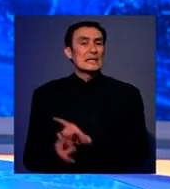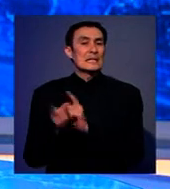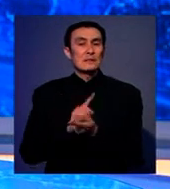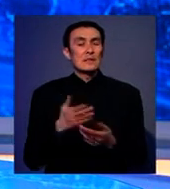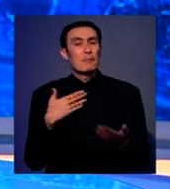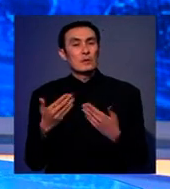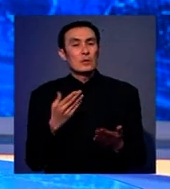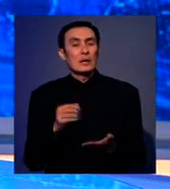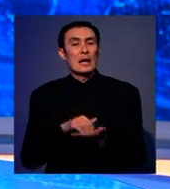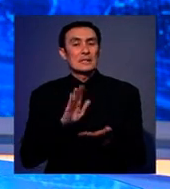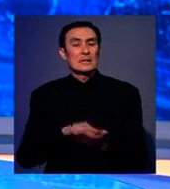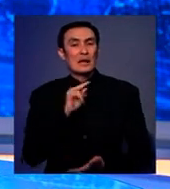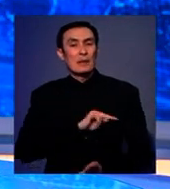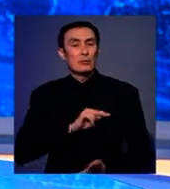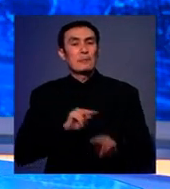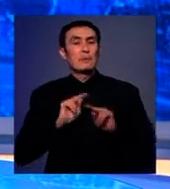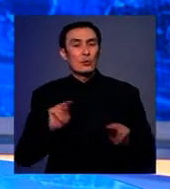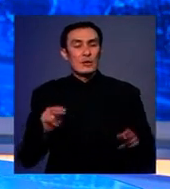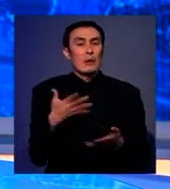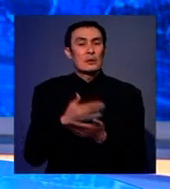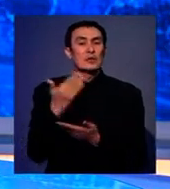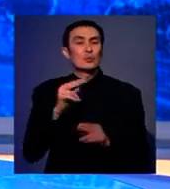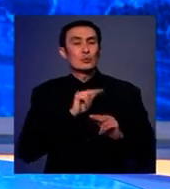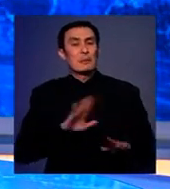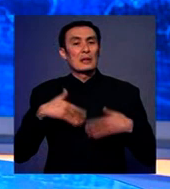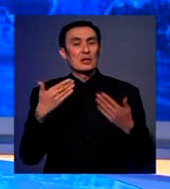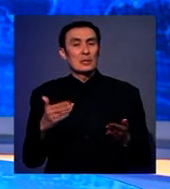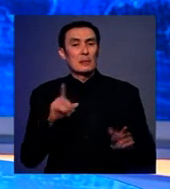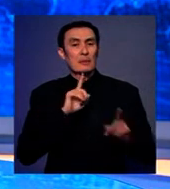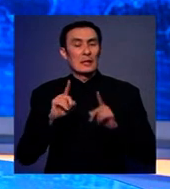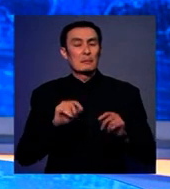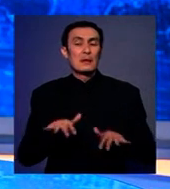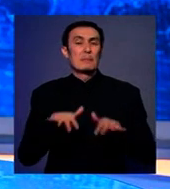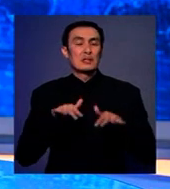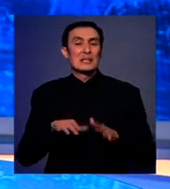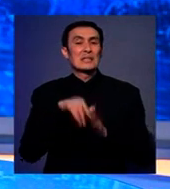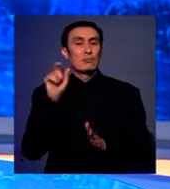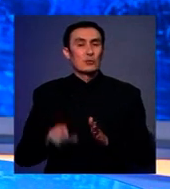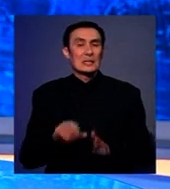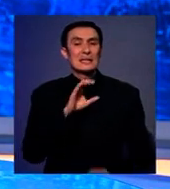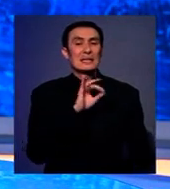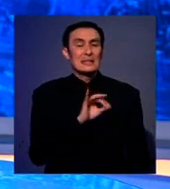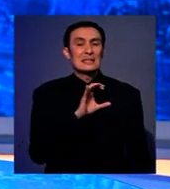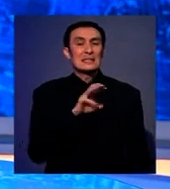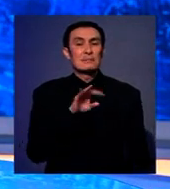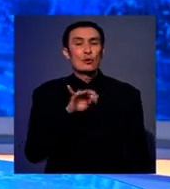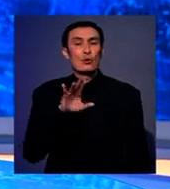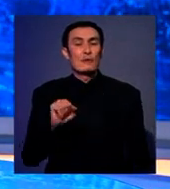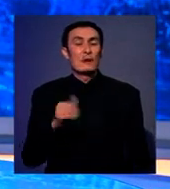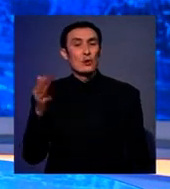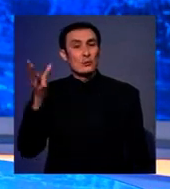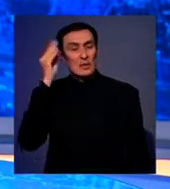Изменить подход к оценке работы педагогов и оплате их труда предложила на пленарном заседании Мажилиса депутат Ирина Смирнова. По ее